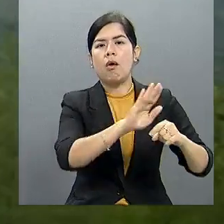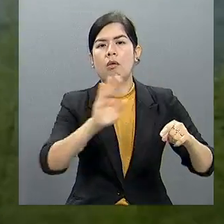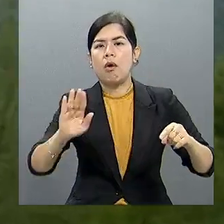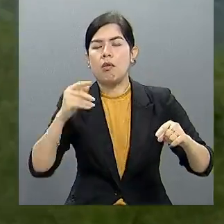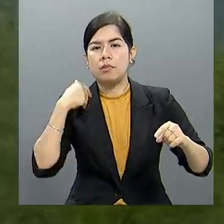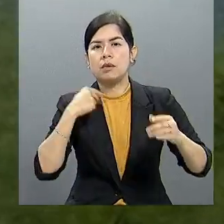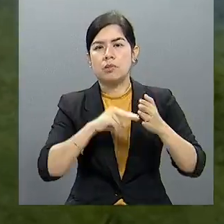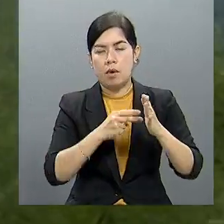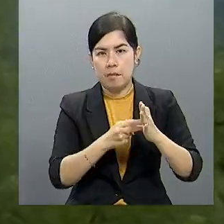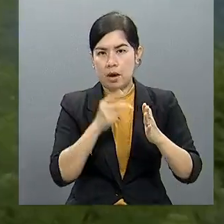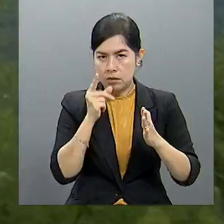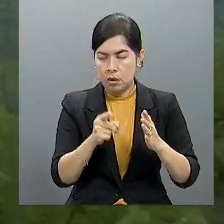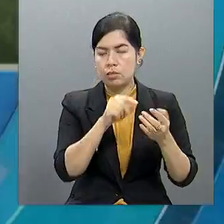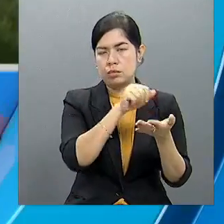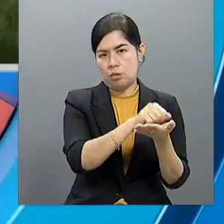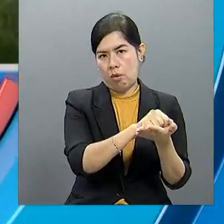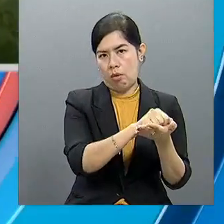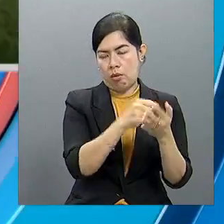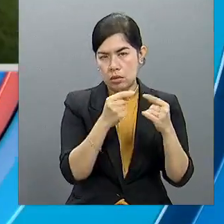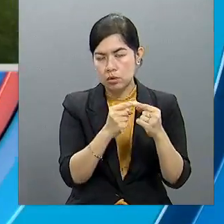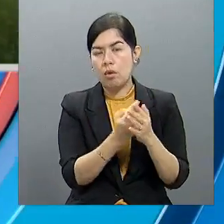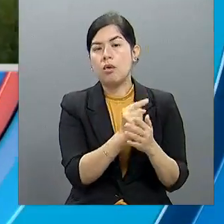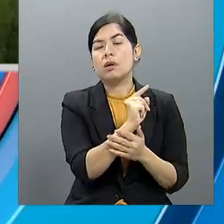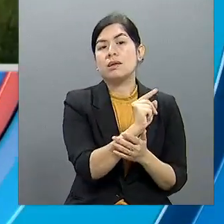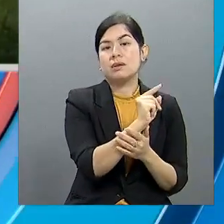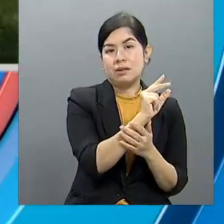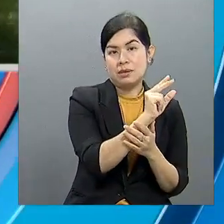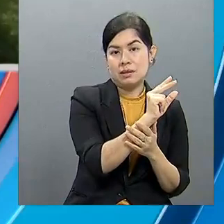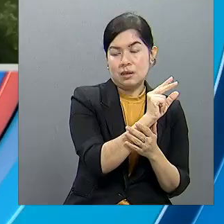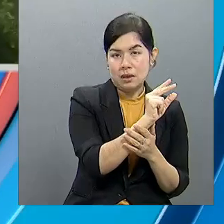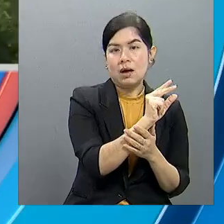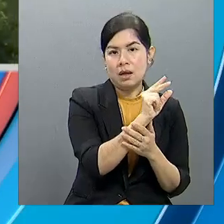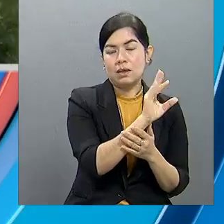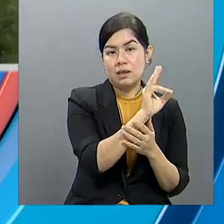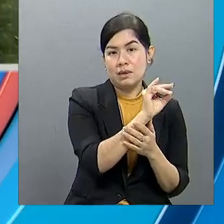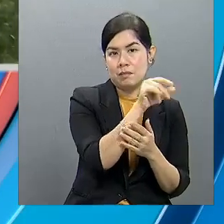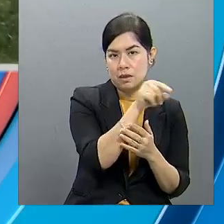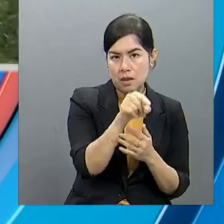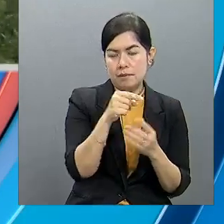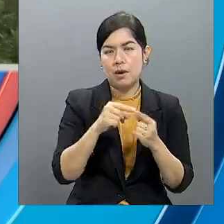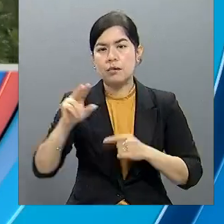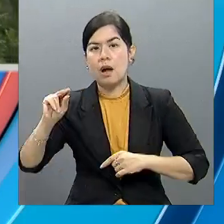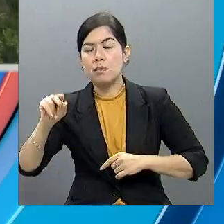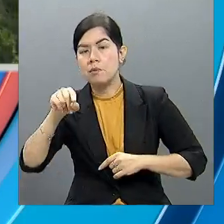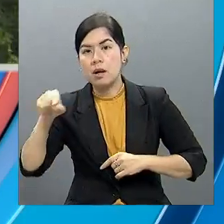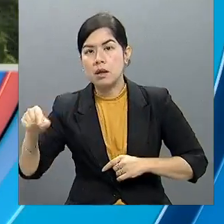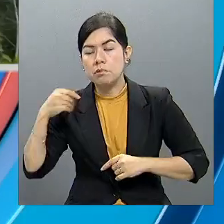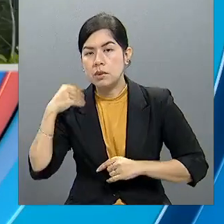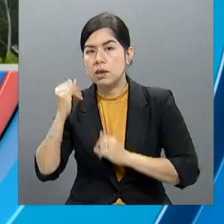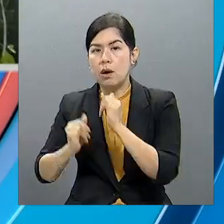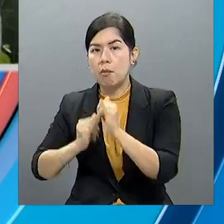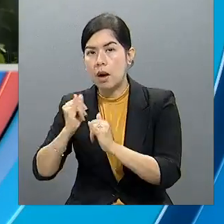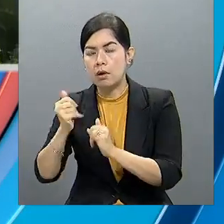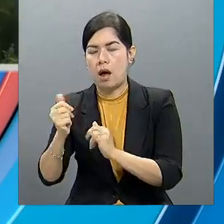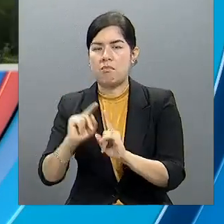จะต้องจมาตอน30% คือเป็น Walk-in ต้องไปดูวามีที่วางหอเปล่าถ้าเกดวางแผนมาแล้วแต่ไป